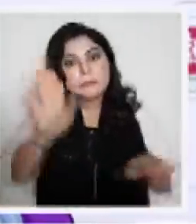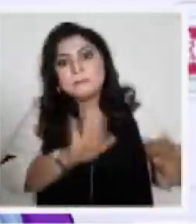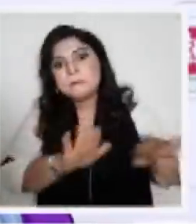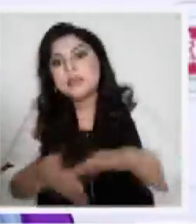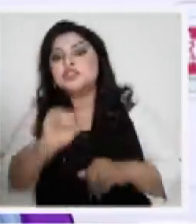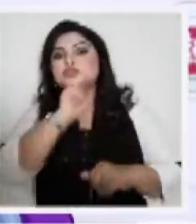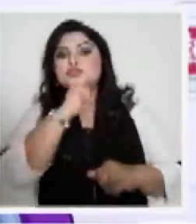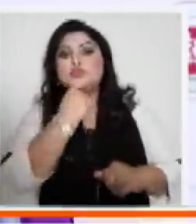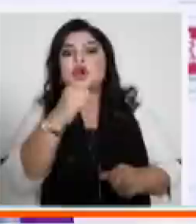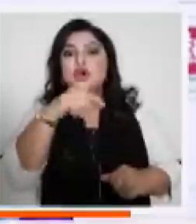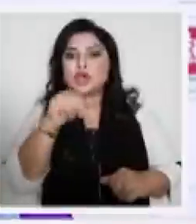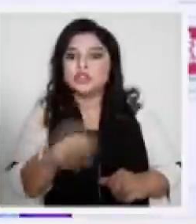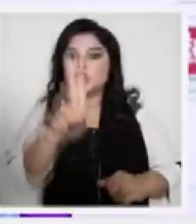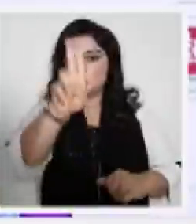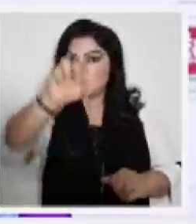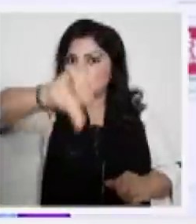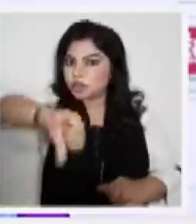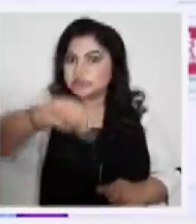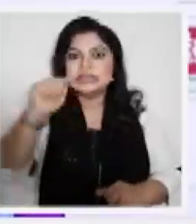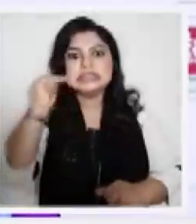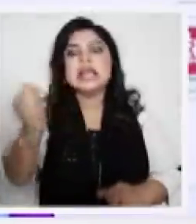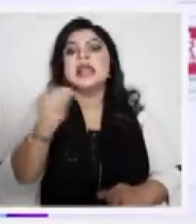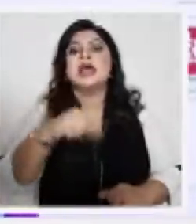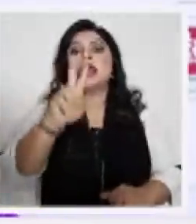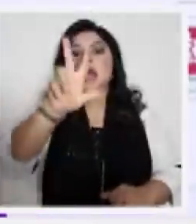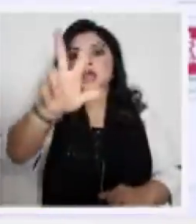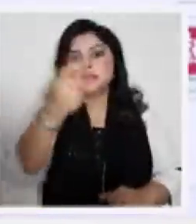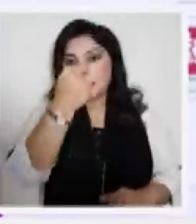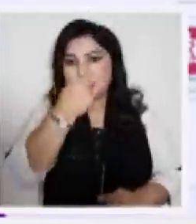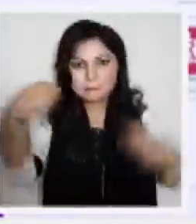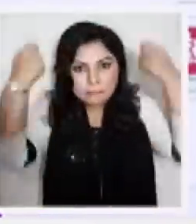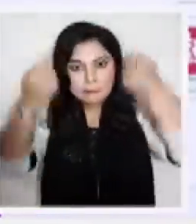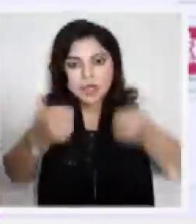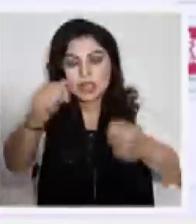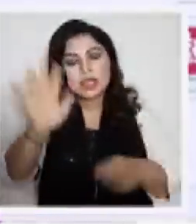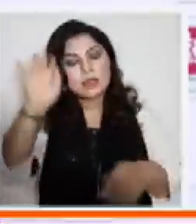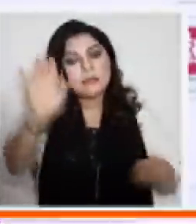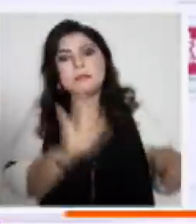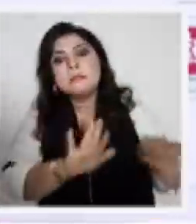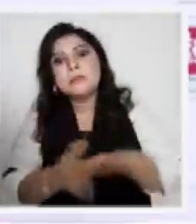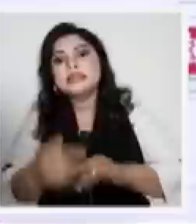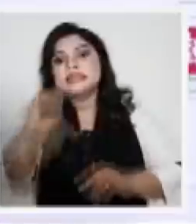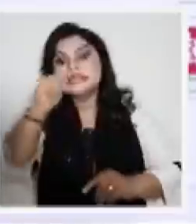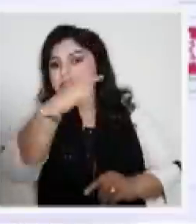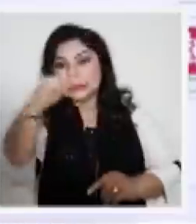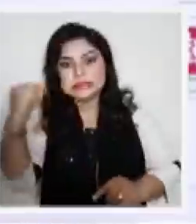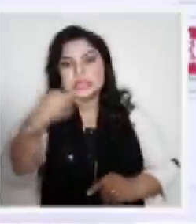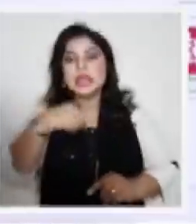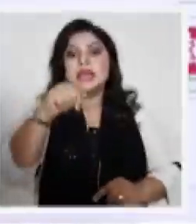হার 1.27%। যারা মৃত্যুবরণ করেছেন তাদের মধ্যে 29 জন পুরুষ, 8 জন